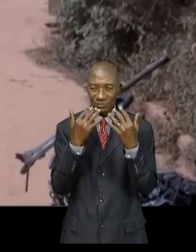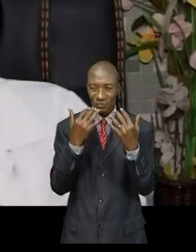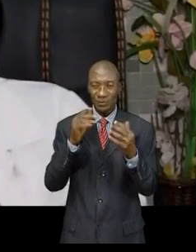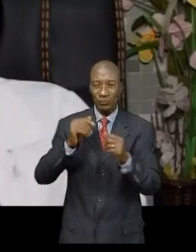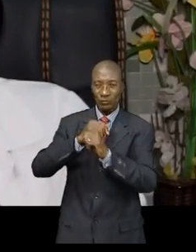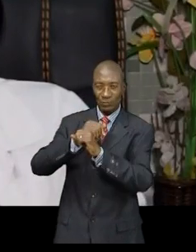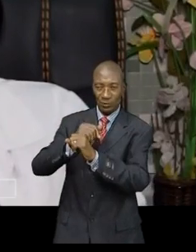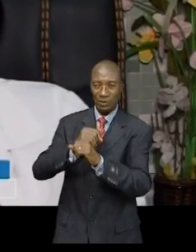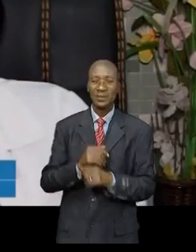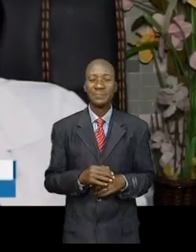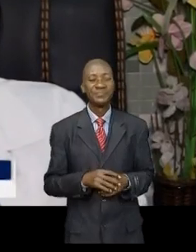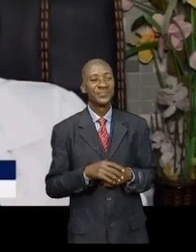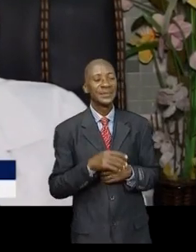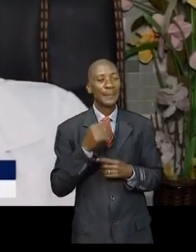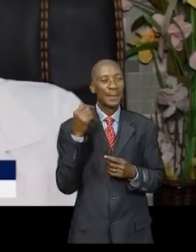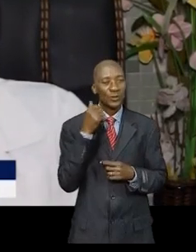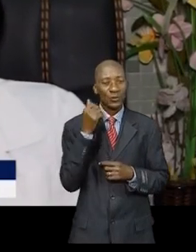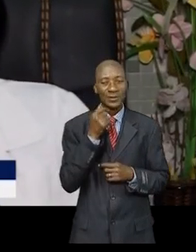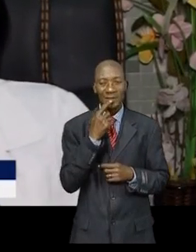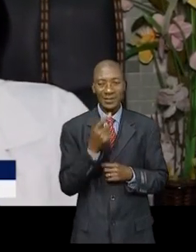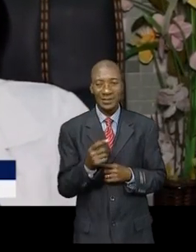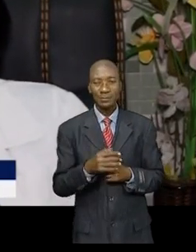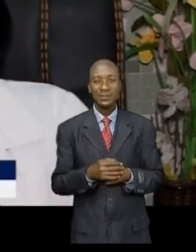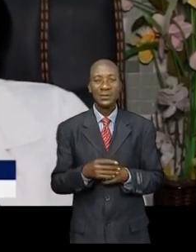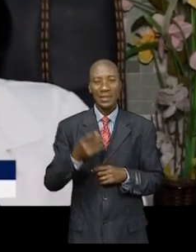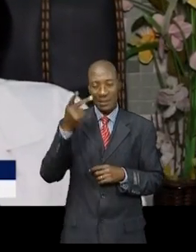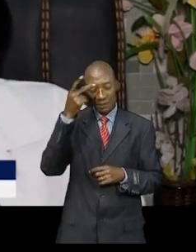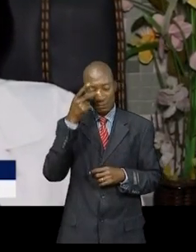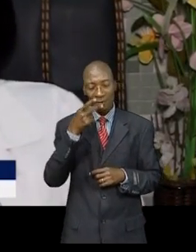doivent être prudents pour ne pas exposer les enfants